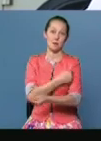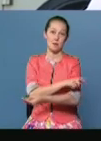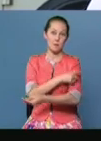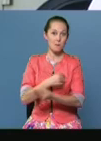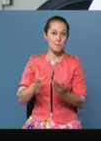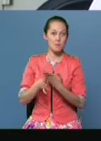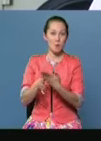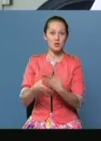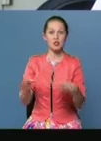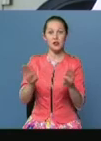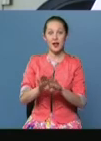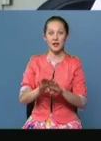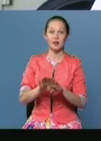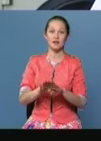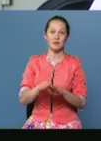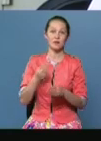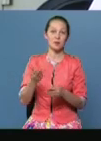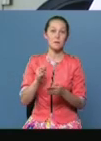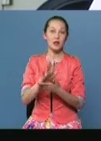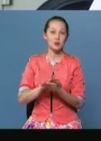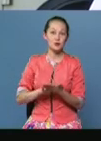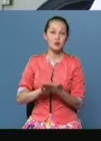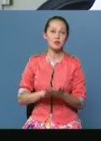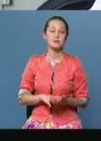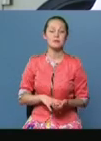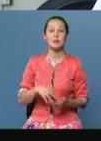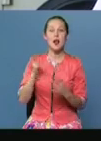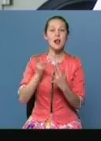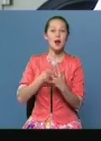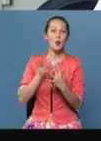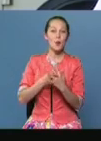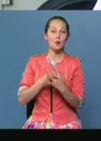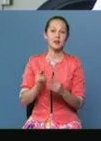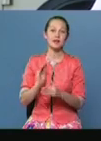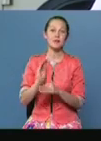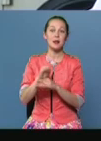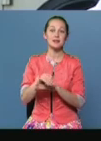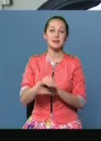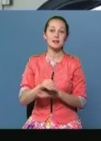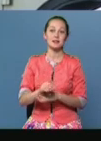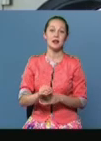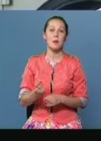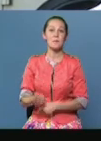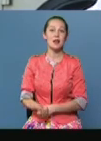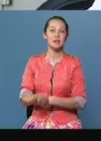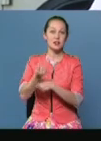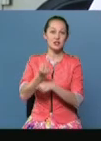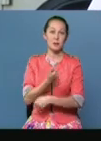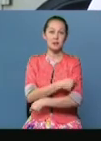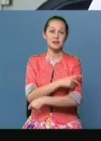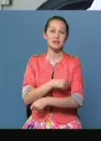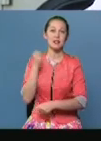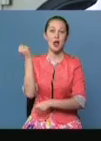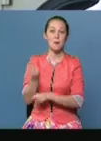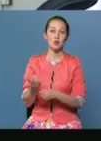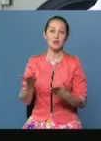А именно такие полномочия сегодня на них возложены. Это и налоговые льготы, это и дополнительные меры социальной поддержки медицинских